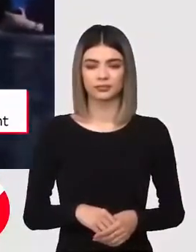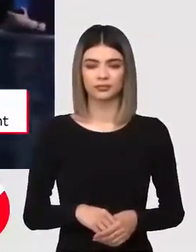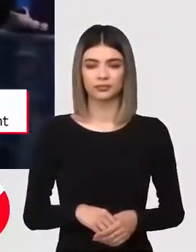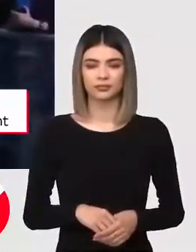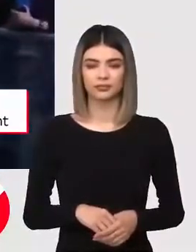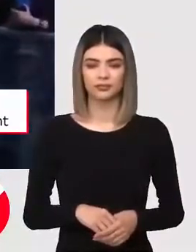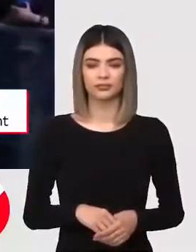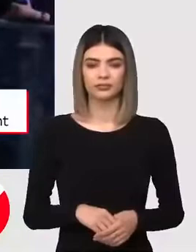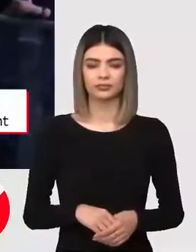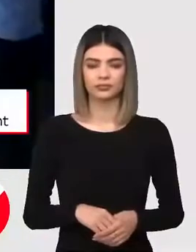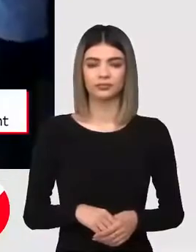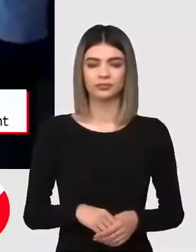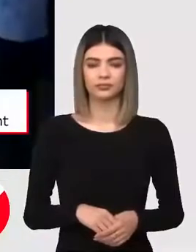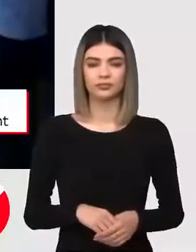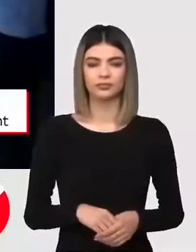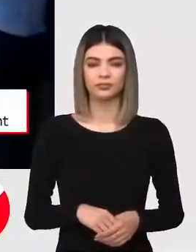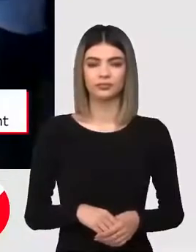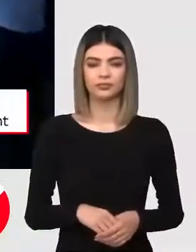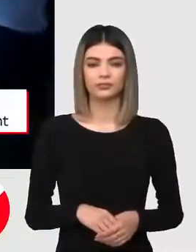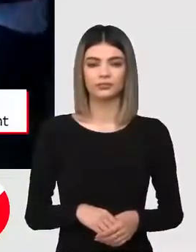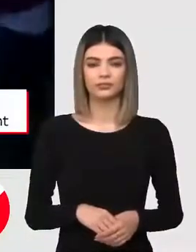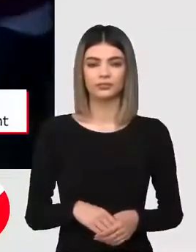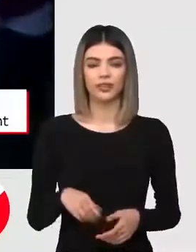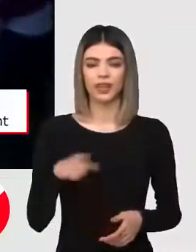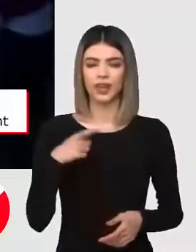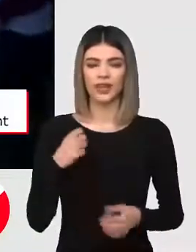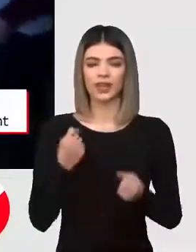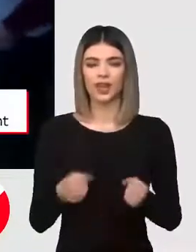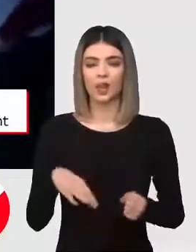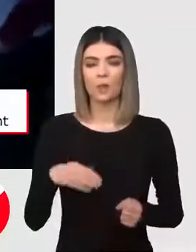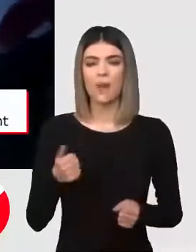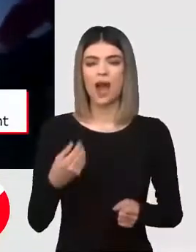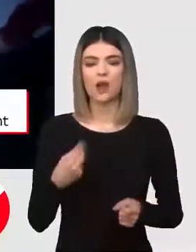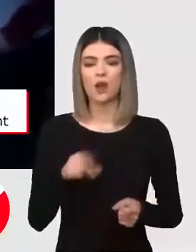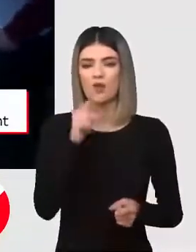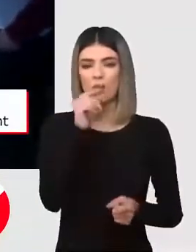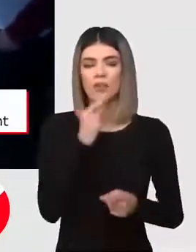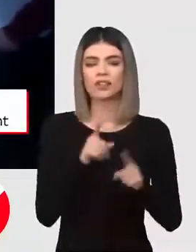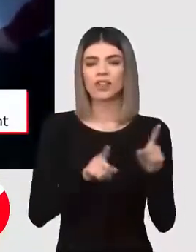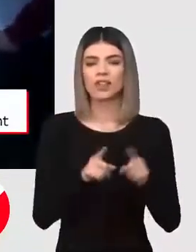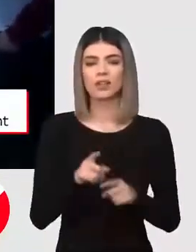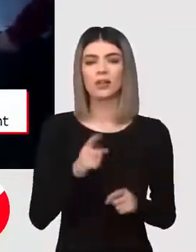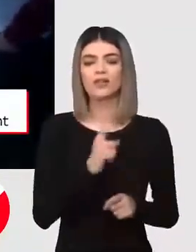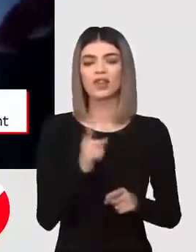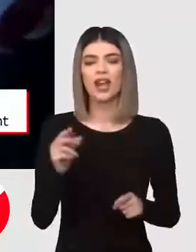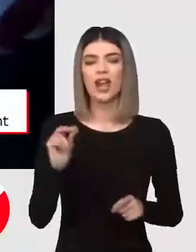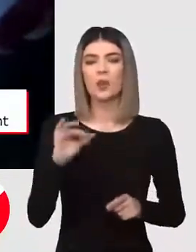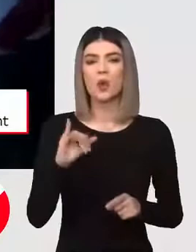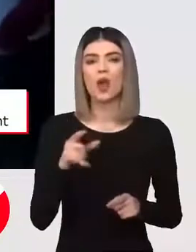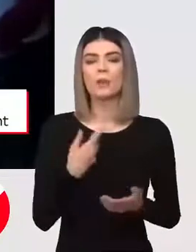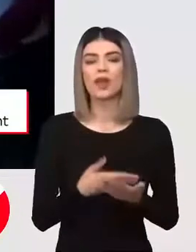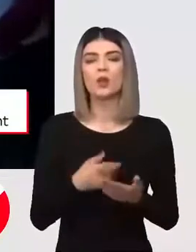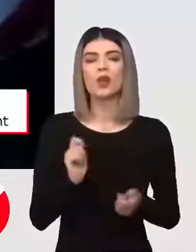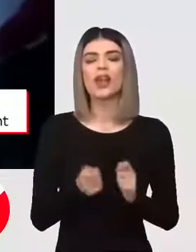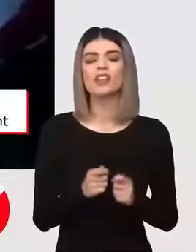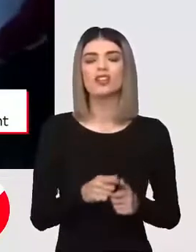să guverneze destul de dificil, făcând negocieri pe fiecare proiect de lege și cel mai